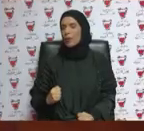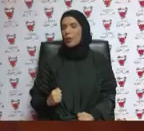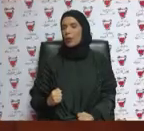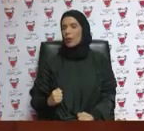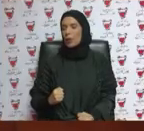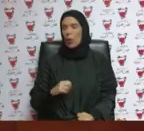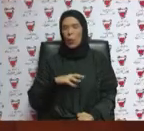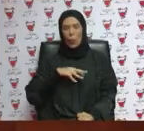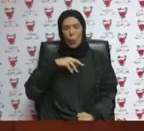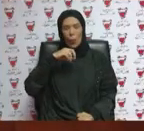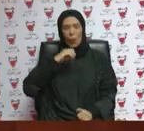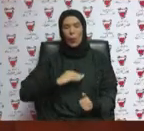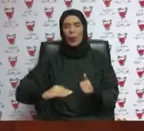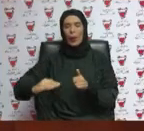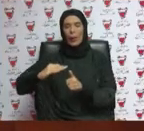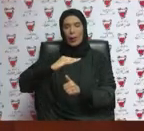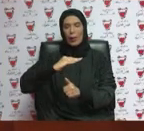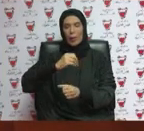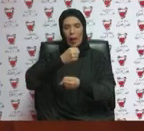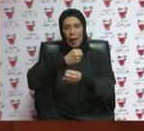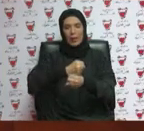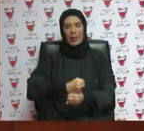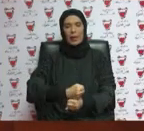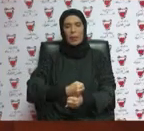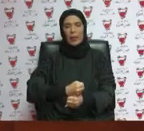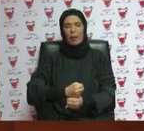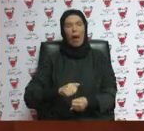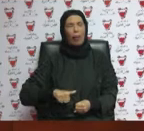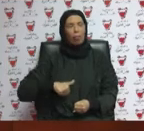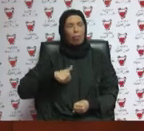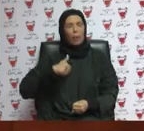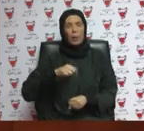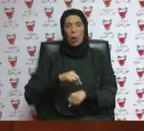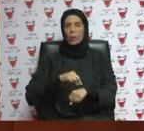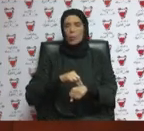روح عالية تجسد أسمى معاني الضمير الإنساني،